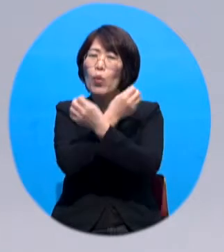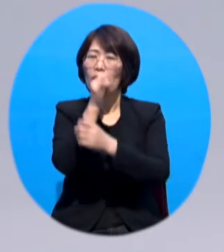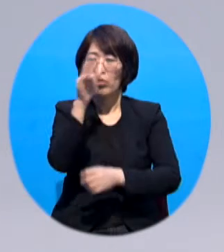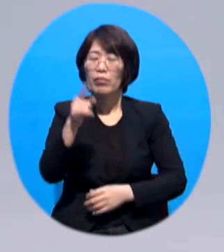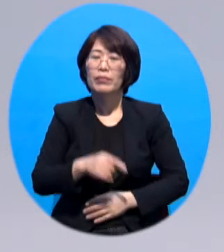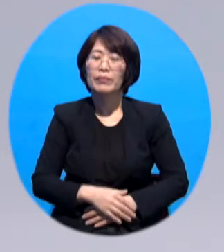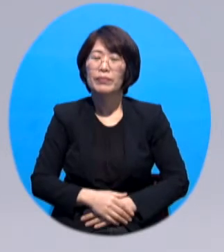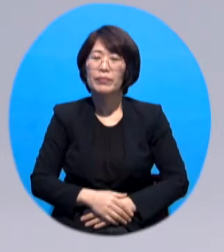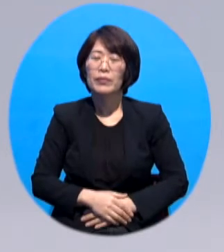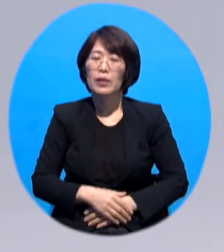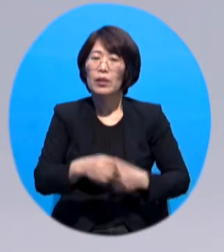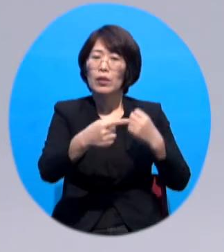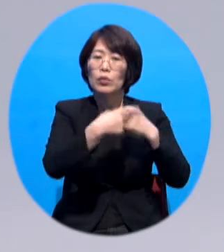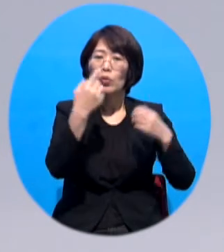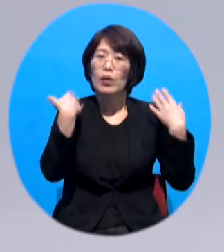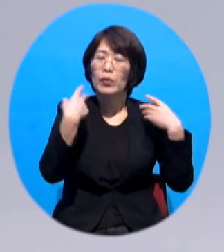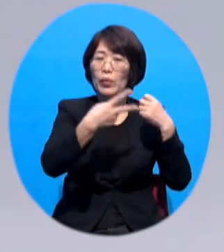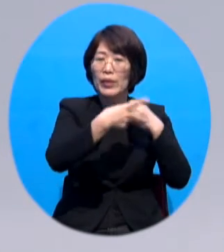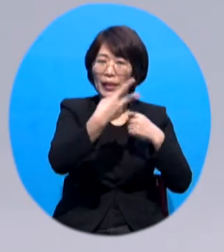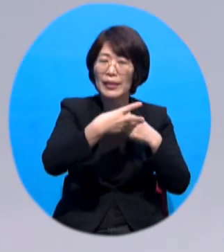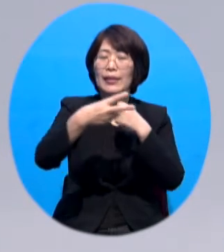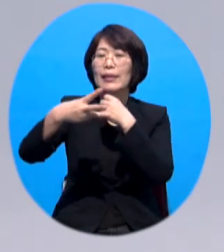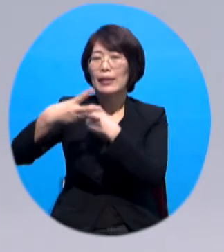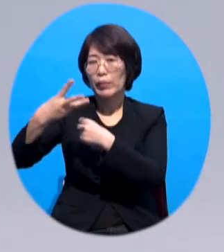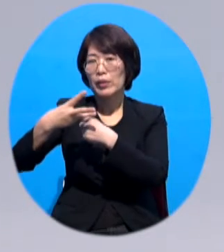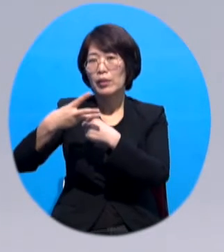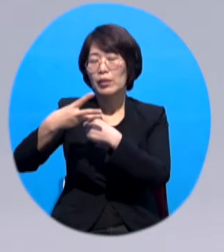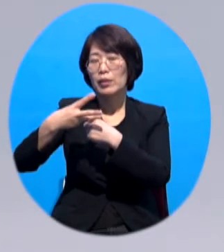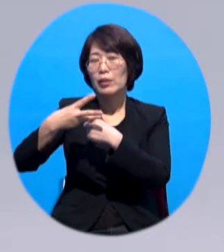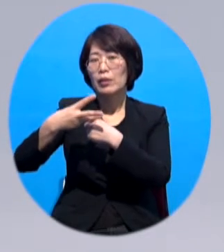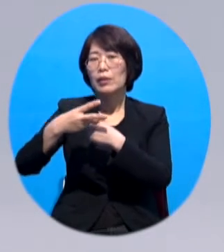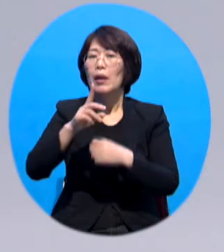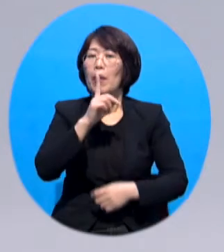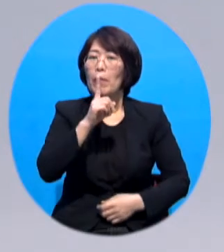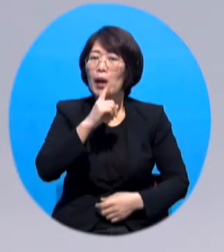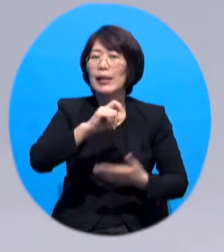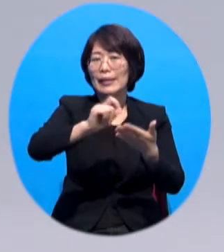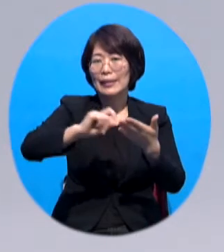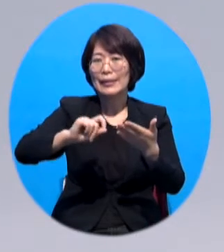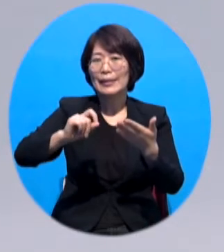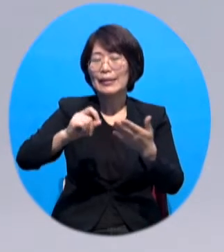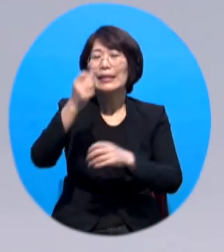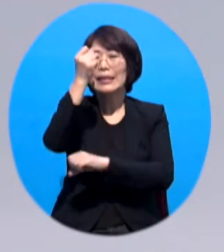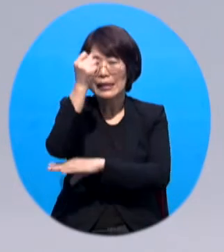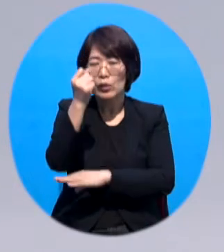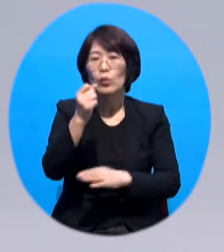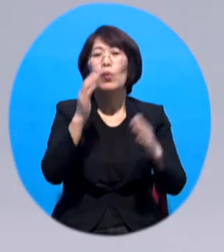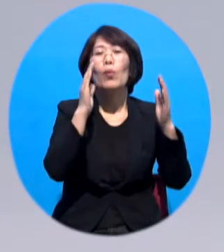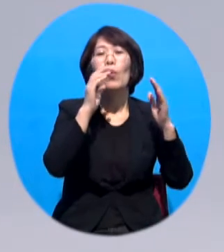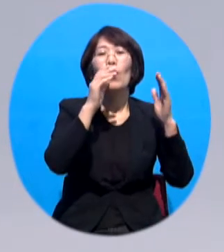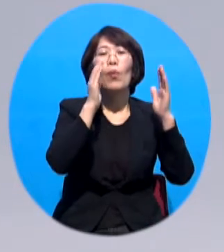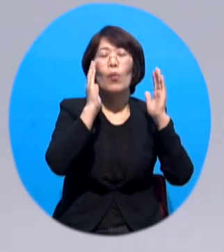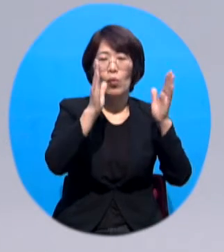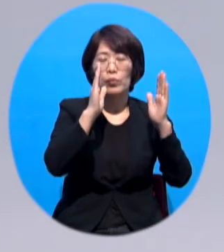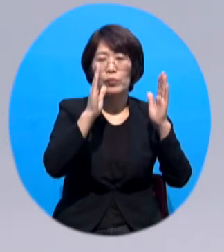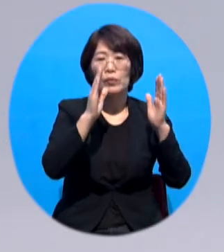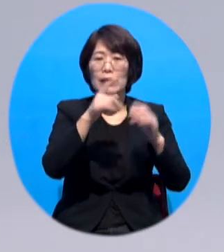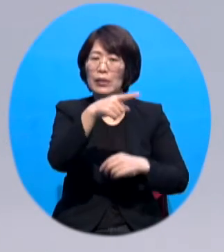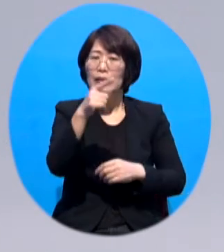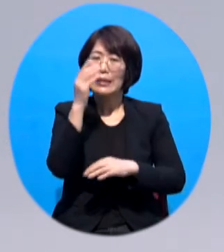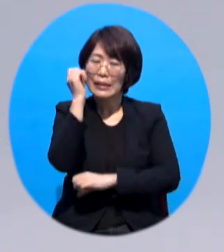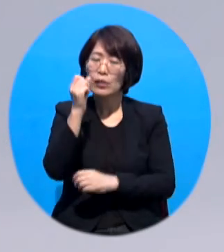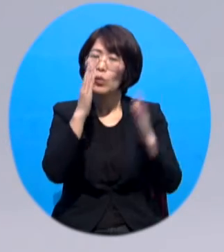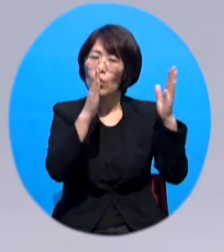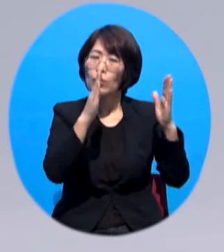어 초등학교 2학년 에서 3 학년 수준이 말하기 듣기 읽기 쓰기를 하는 것을 기초학력 이라고 하는데 사실 이러한 기초